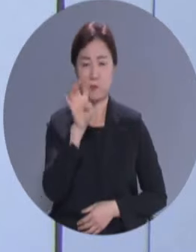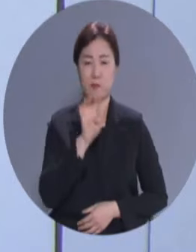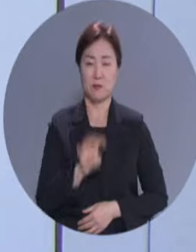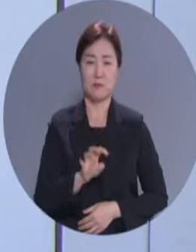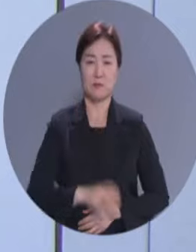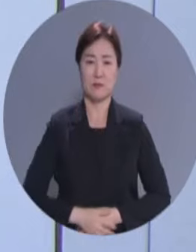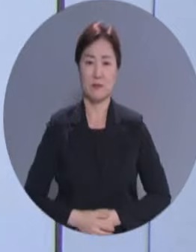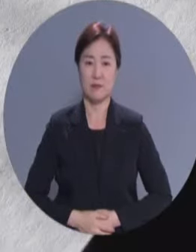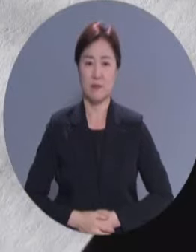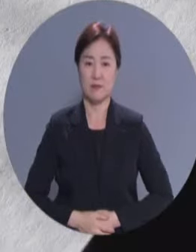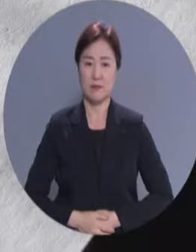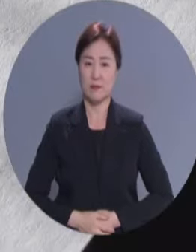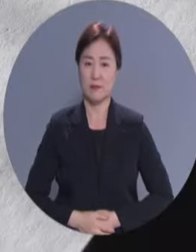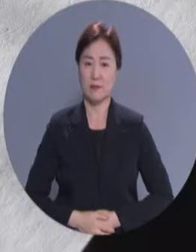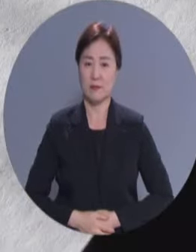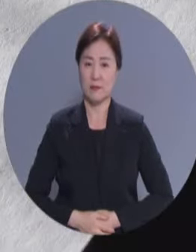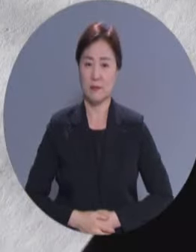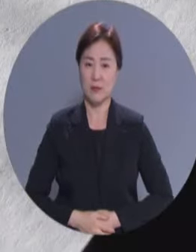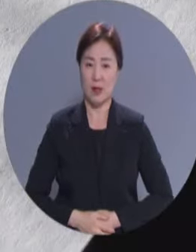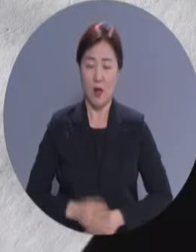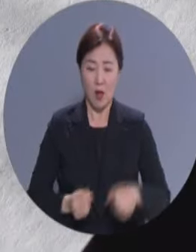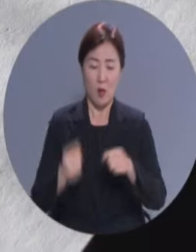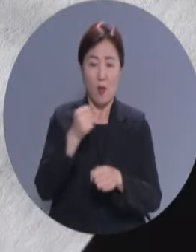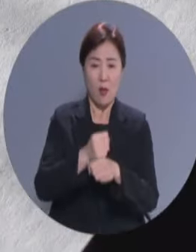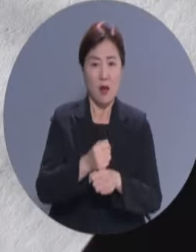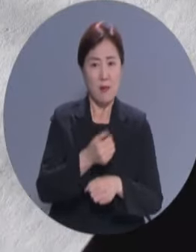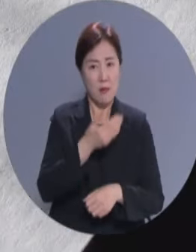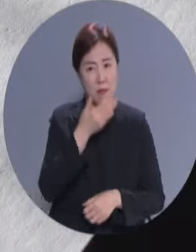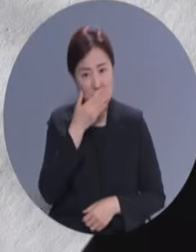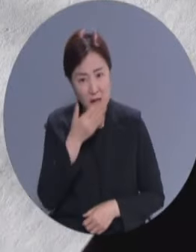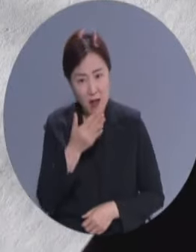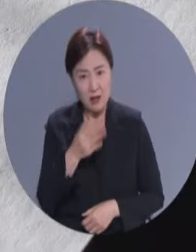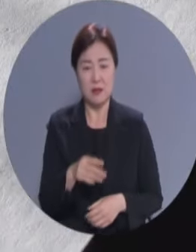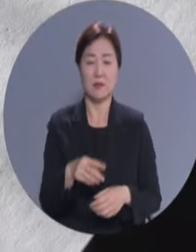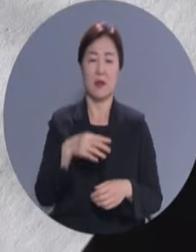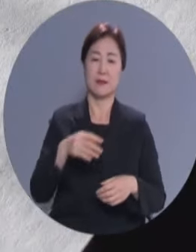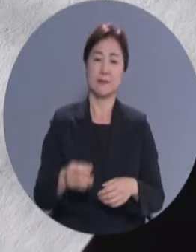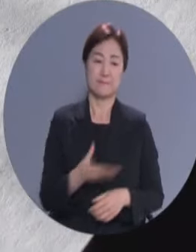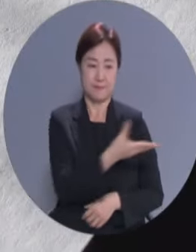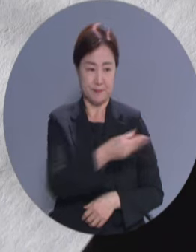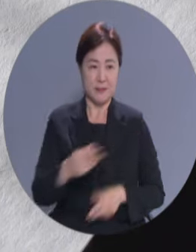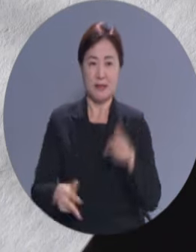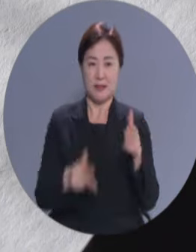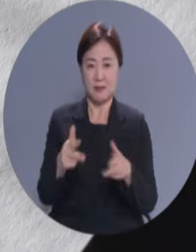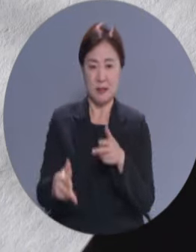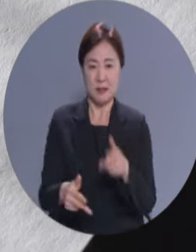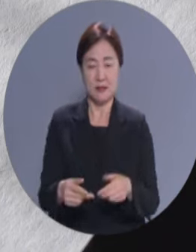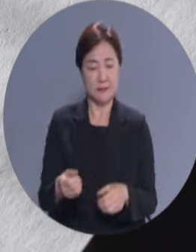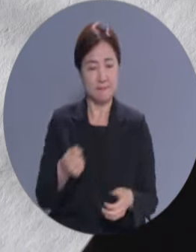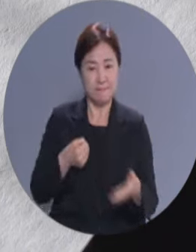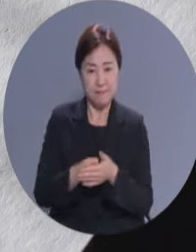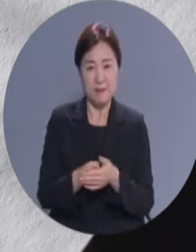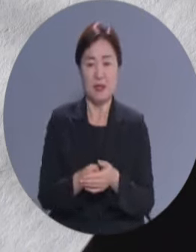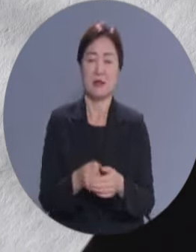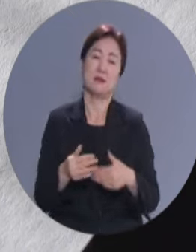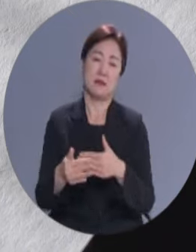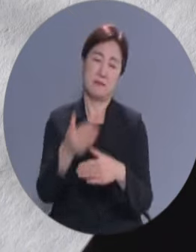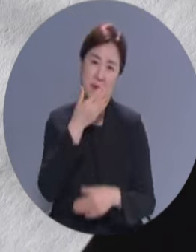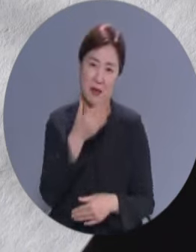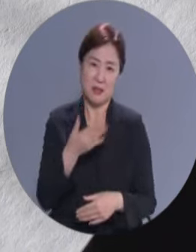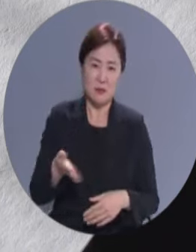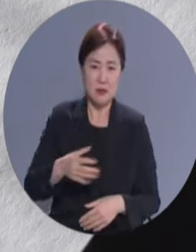의문입니다 복들 조심이 보여야 뭔 사업자 리체 사업자들도 판단을 내려서 사업을 진행을 할 텐데